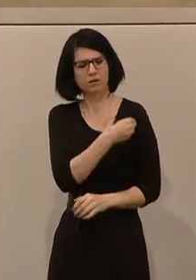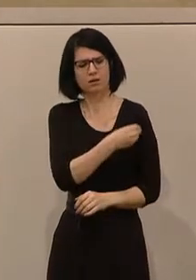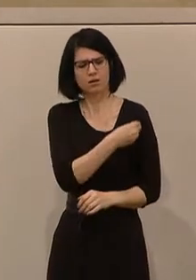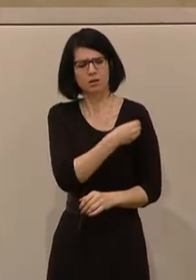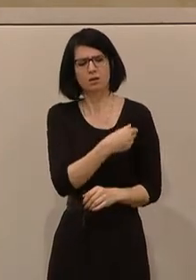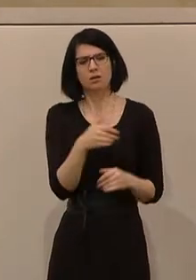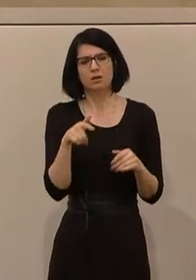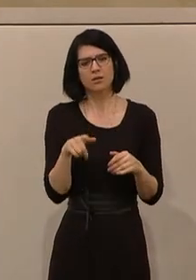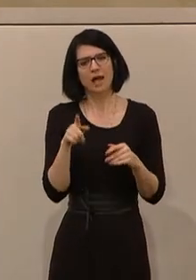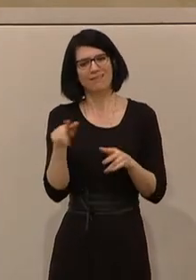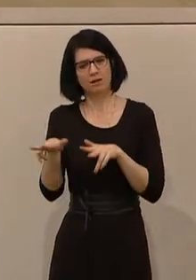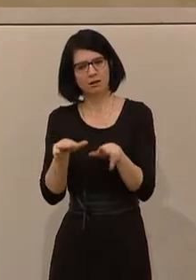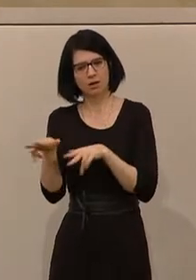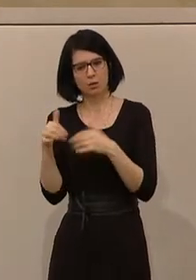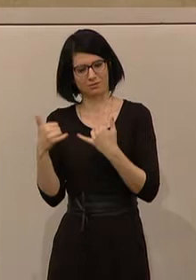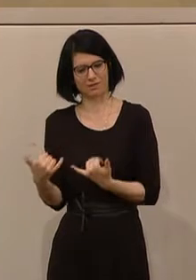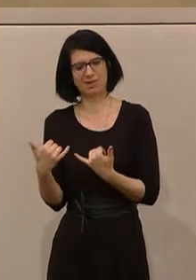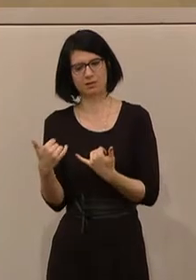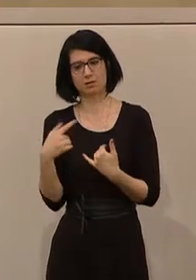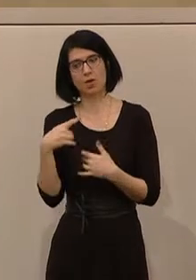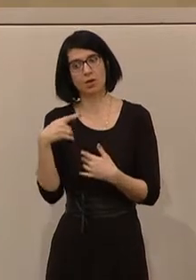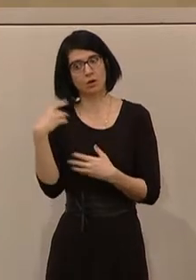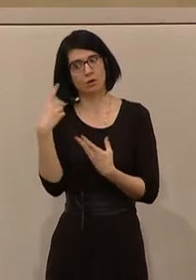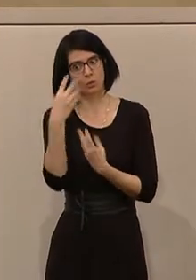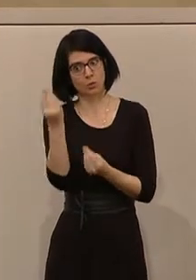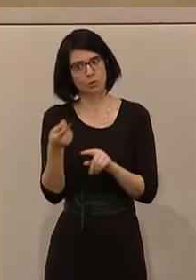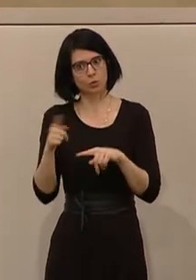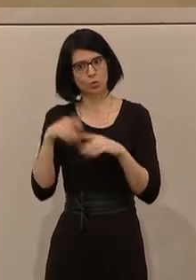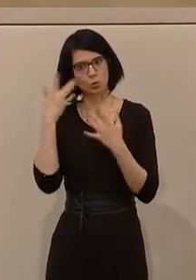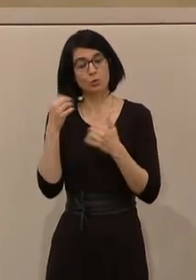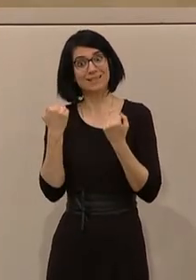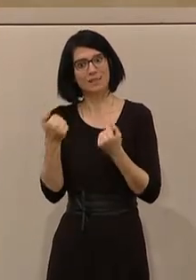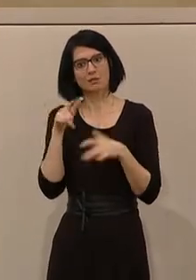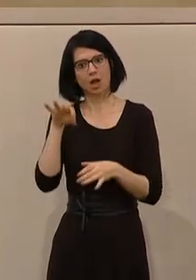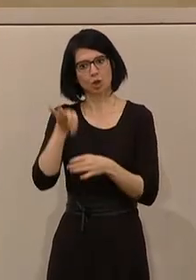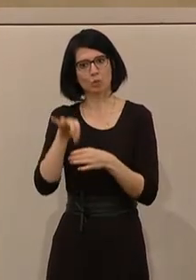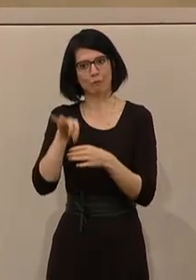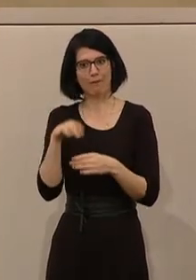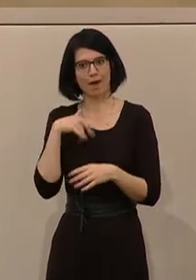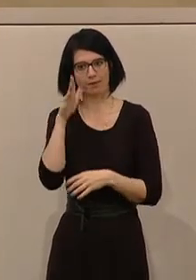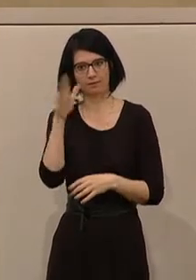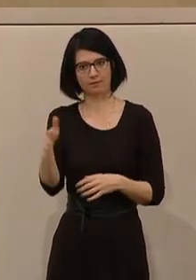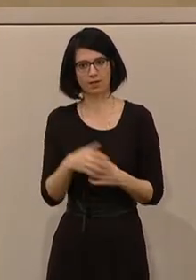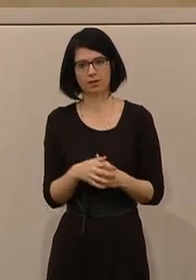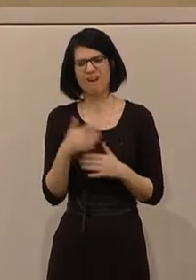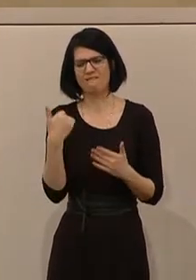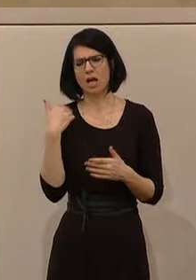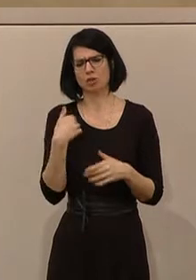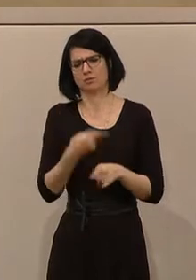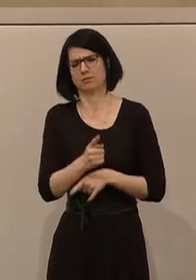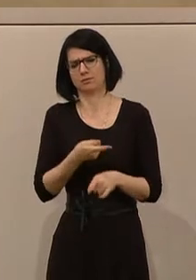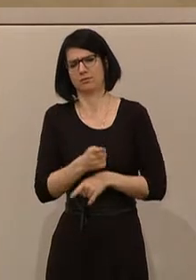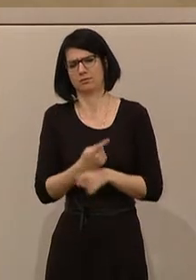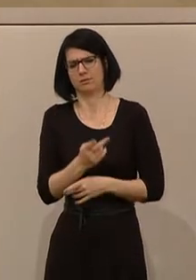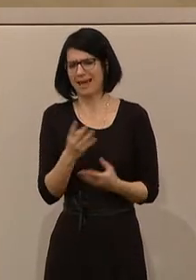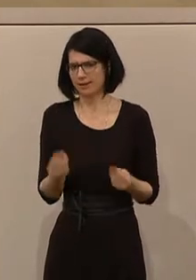damit zu rechnen ist, dass diese Regierung gerade im Bereich Kunst und Kultur große Einsparungen vornehmen wird. Fast hämisch darauf